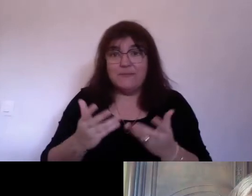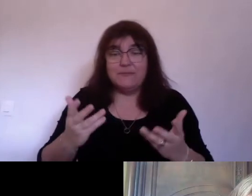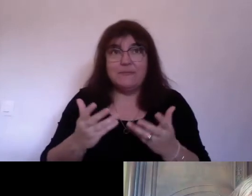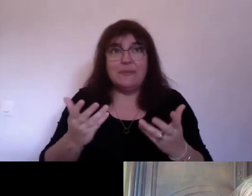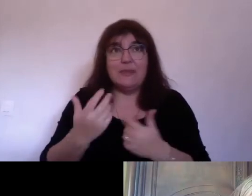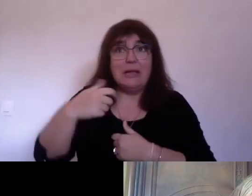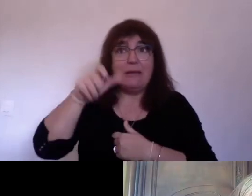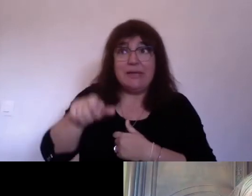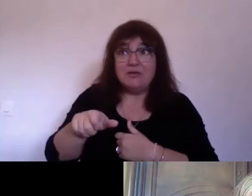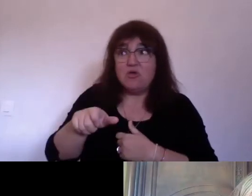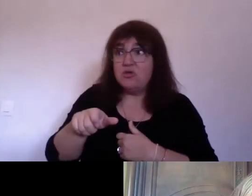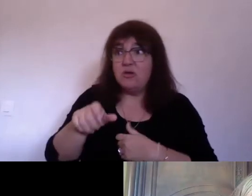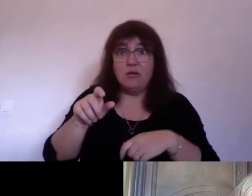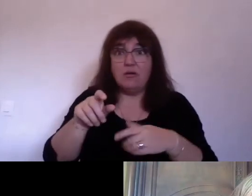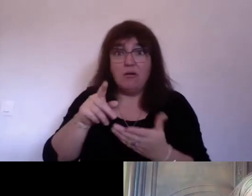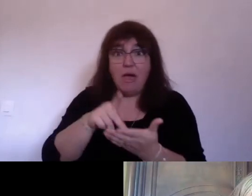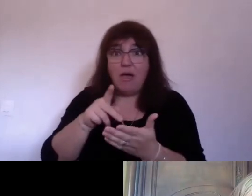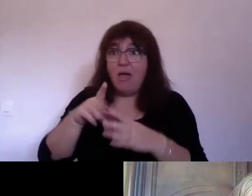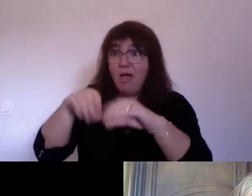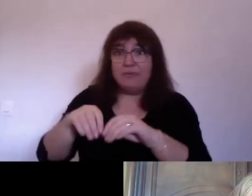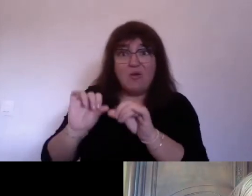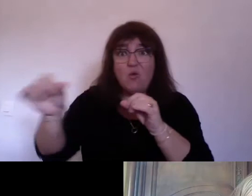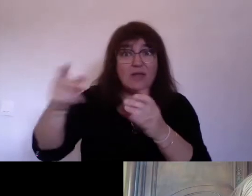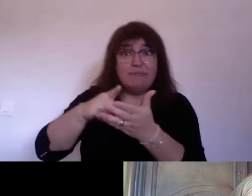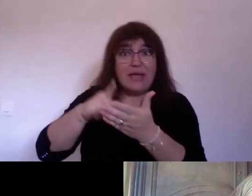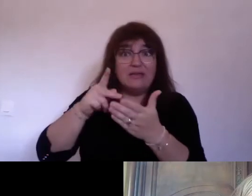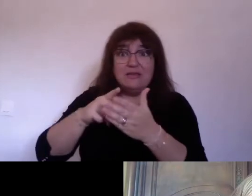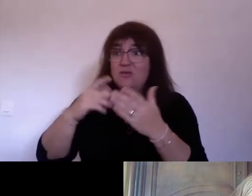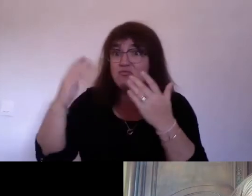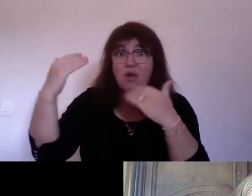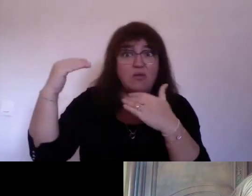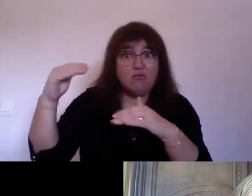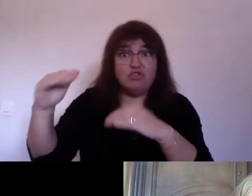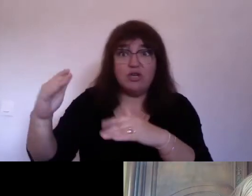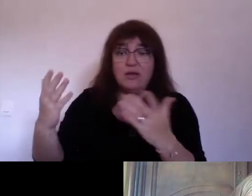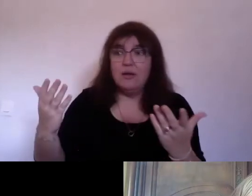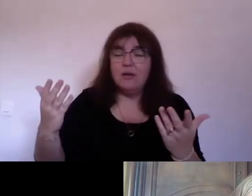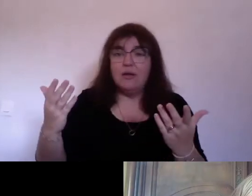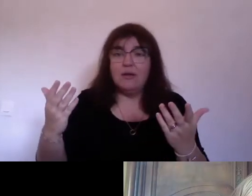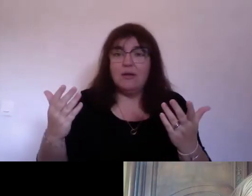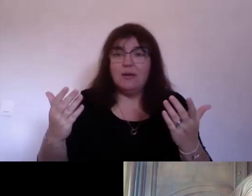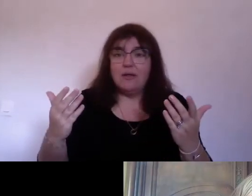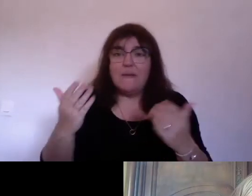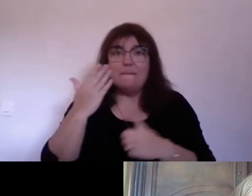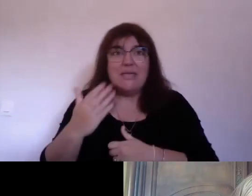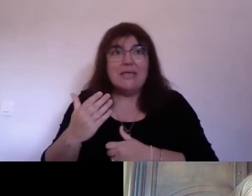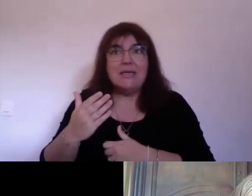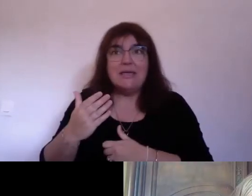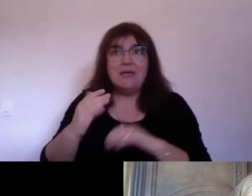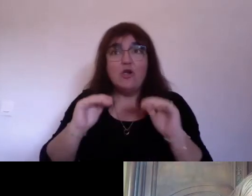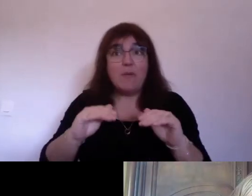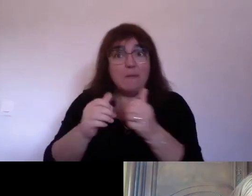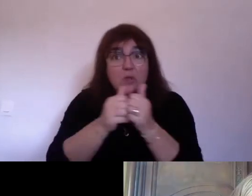qui ne sont pas du tout à Paris, qui peuvent être même à l'étranger. Donc ça, et puis aussi de présence avec des personnes